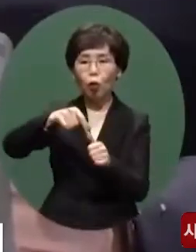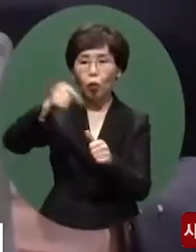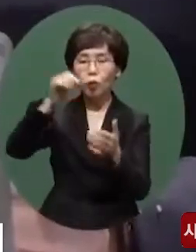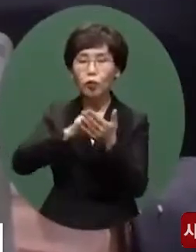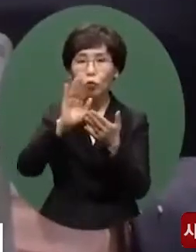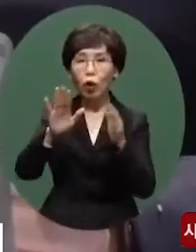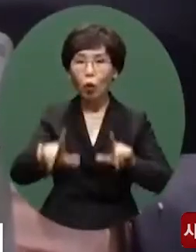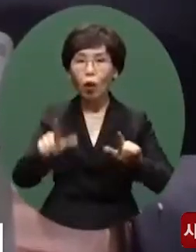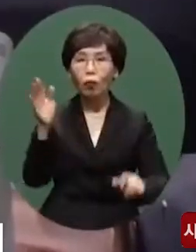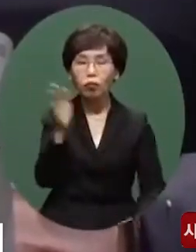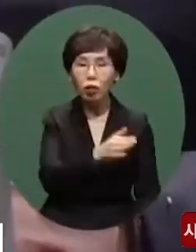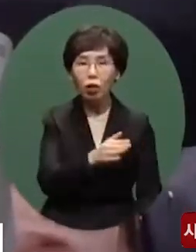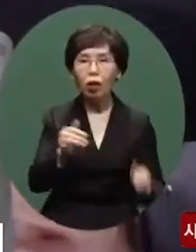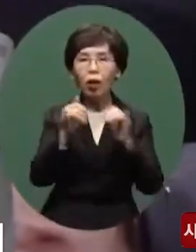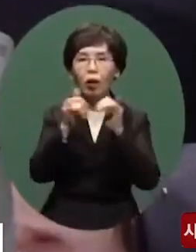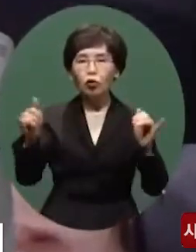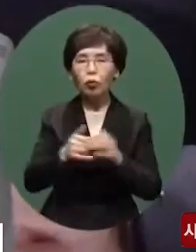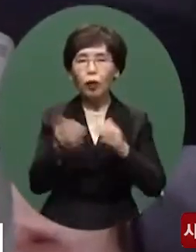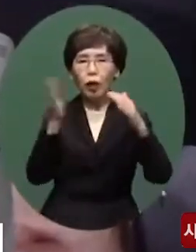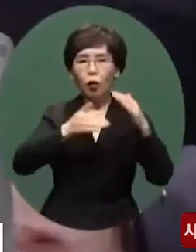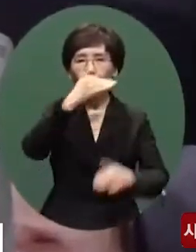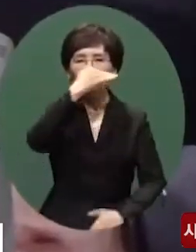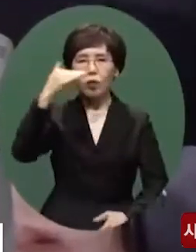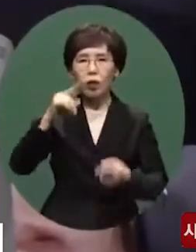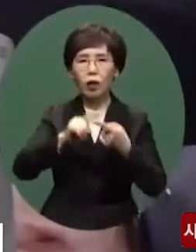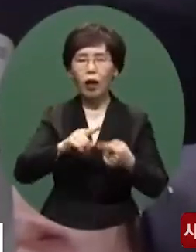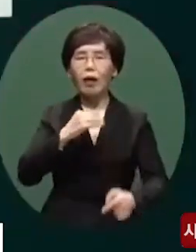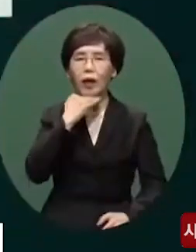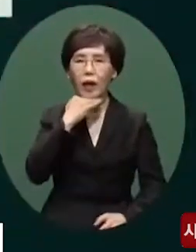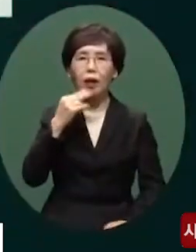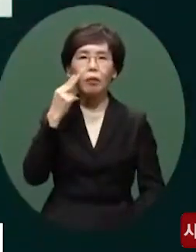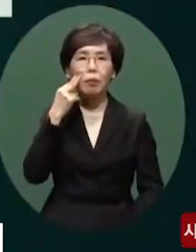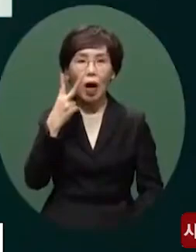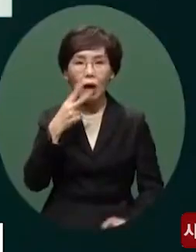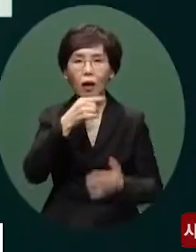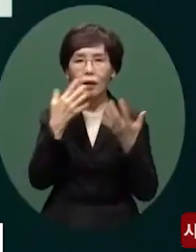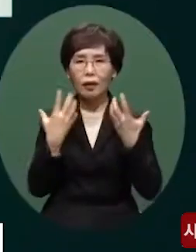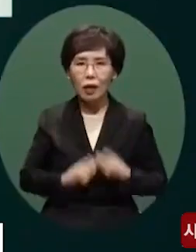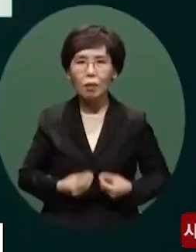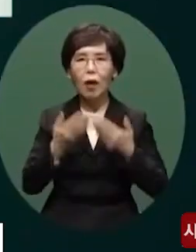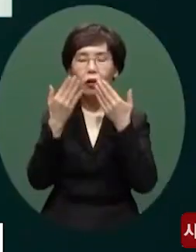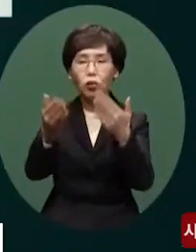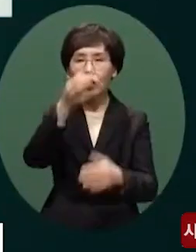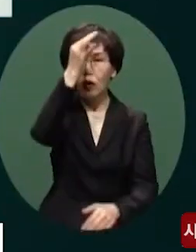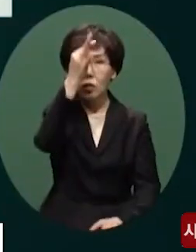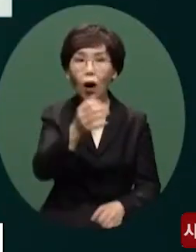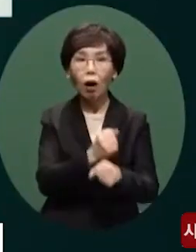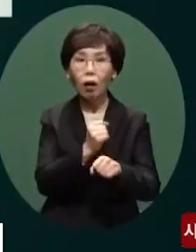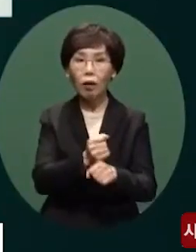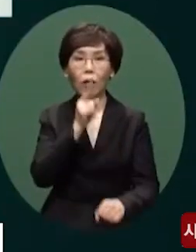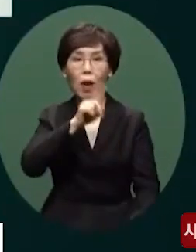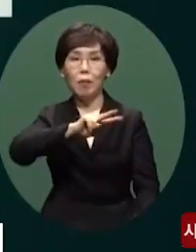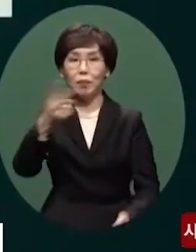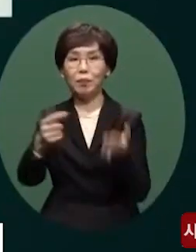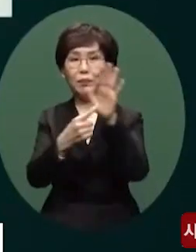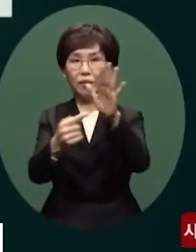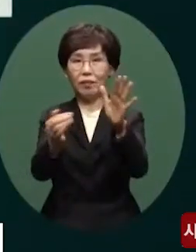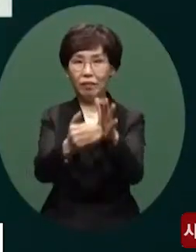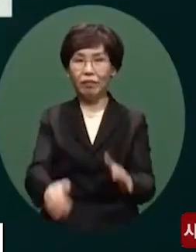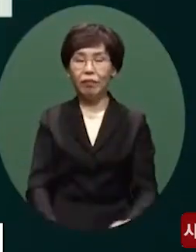올해 들어와서는 국민께 공정성에 대한 기대를 훼손하고 실망시켜서 사과드린다고 이렇게